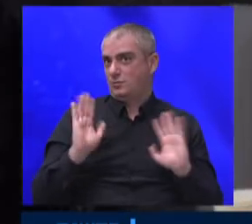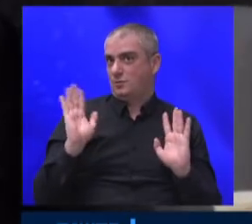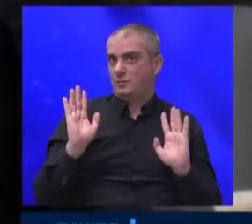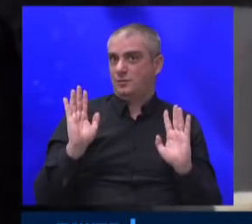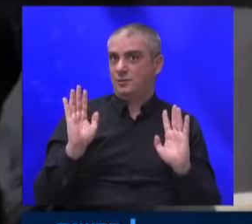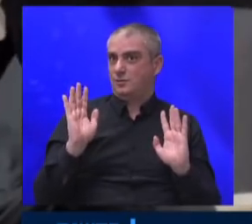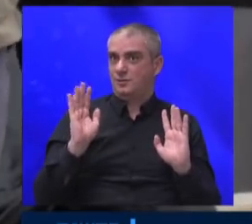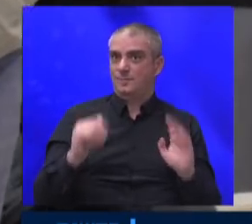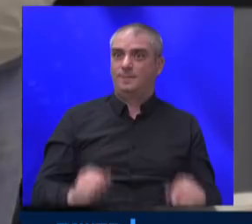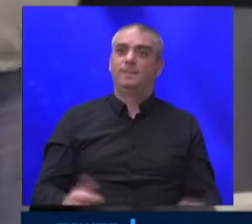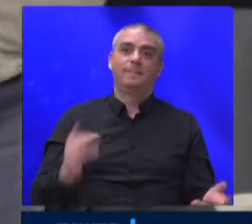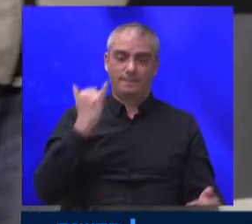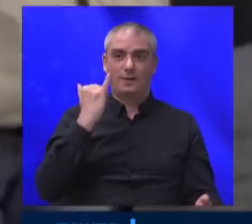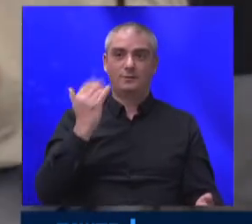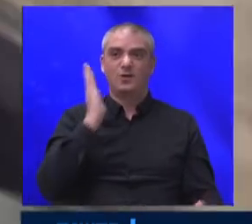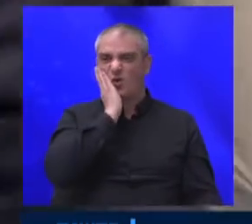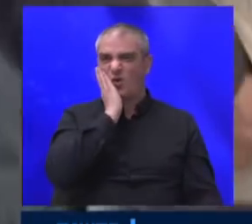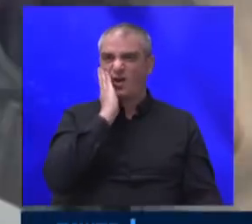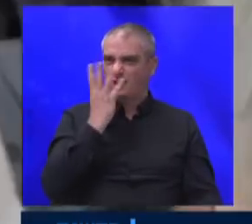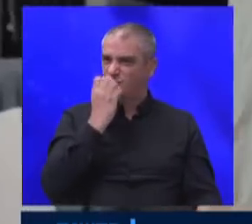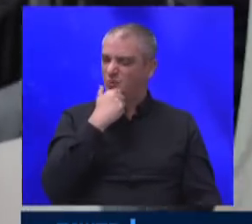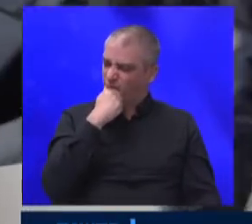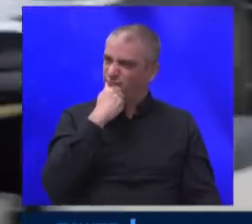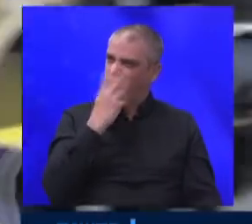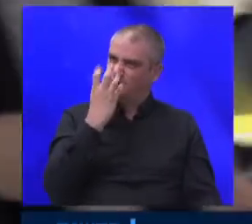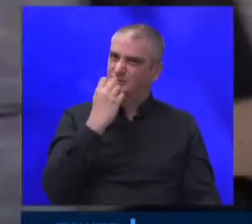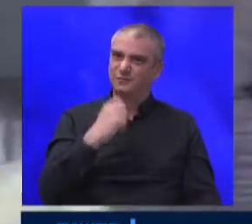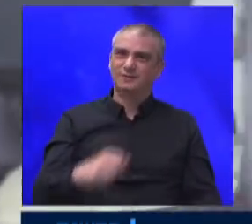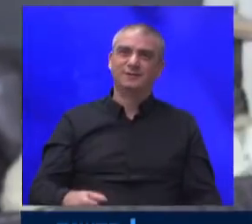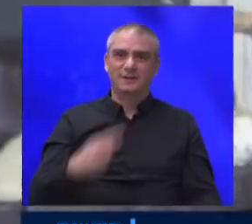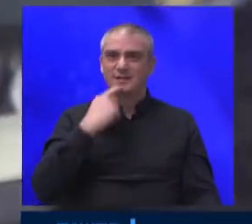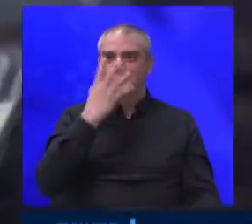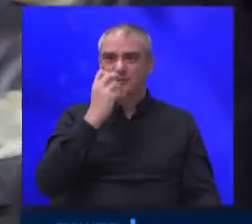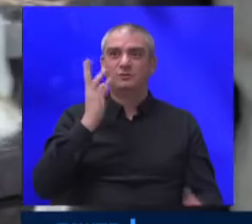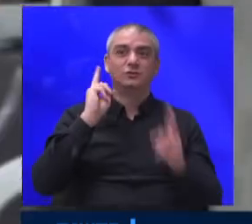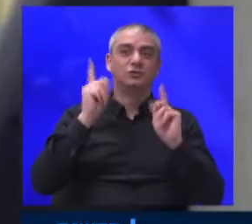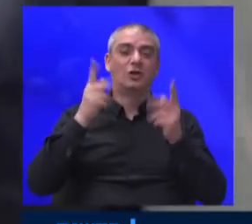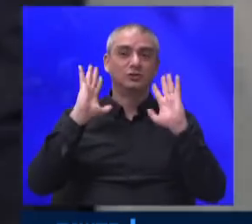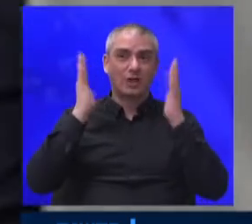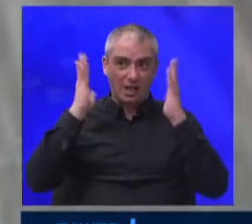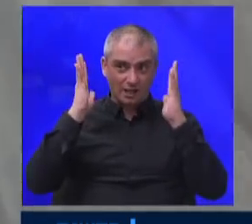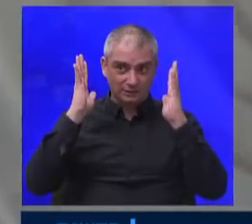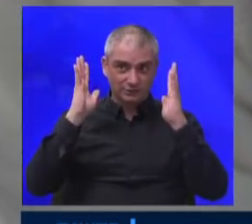נכון. יואו, זה עצור, זה עצור. אני אגיד לך למה הסתכלו אותנו, כי כשיש דיזסטר,